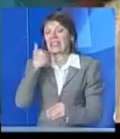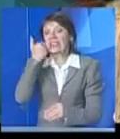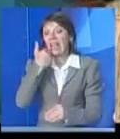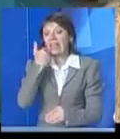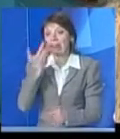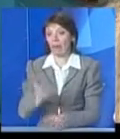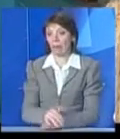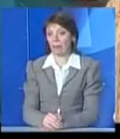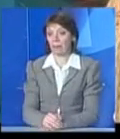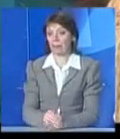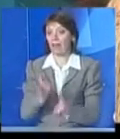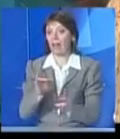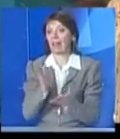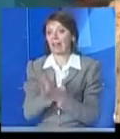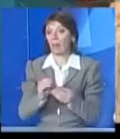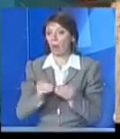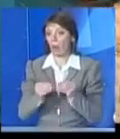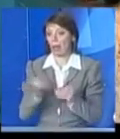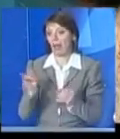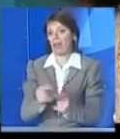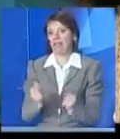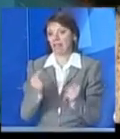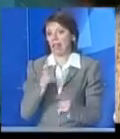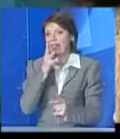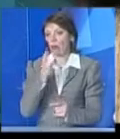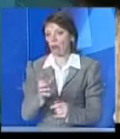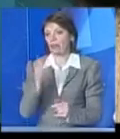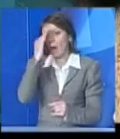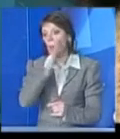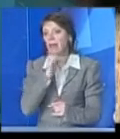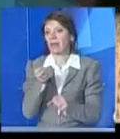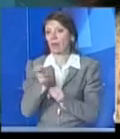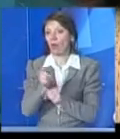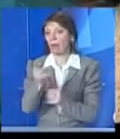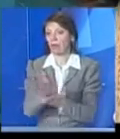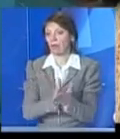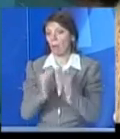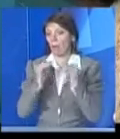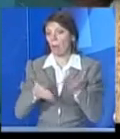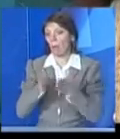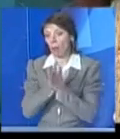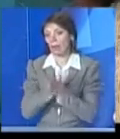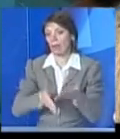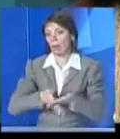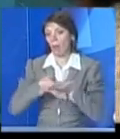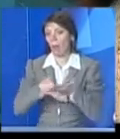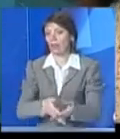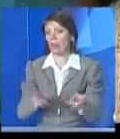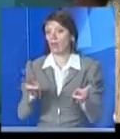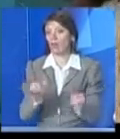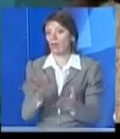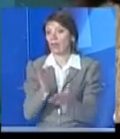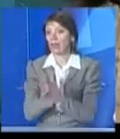Але проблеми є і дуже серйозні. Тому ці батьки дуже часто приходять до нас і просять допомогти. Ну, а